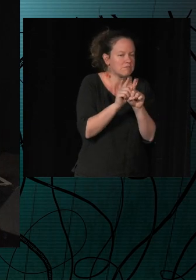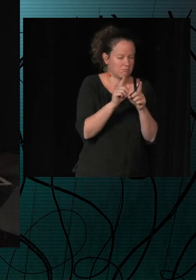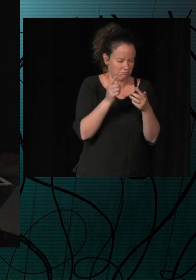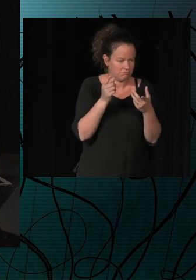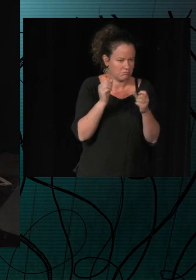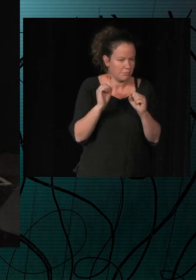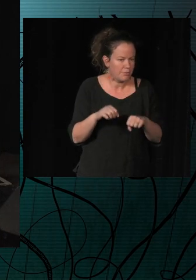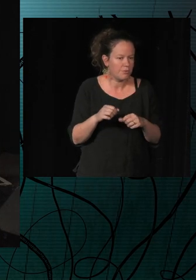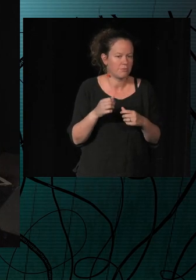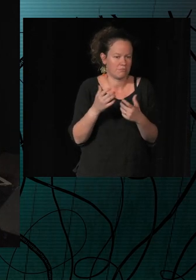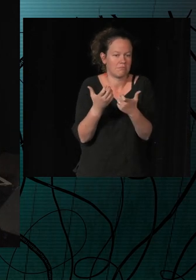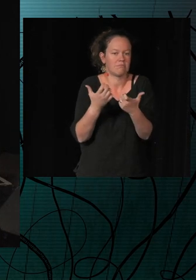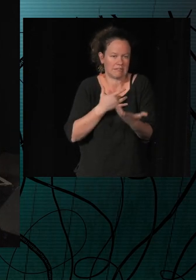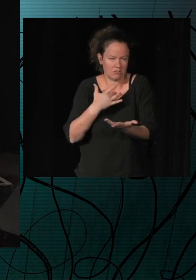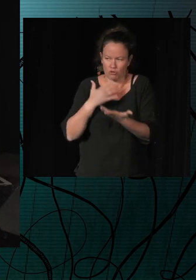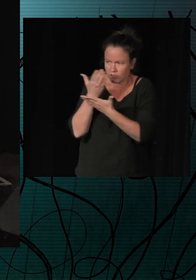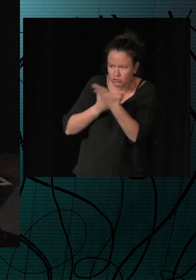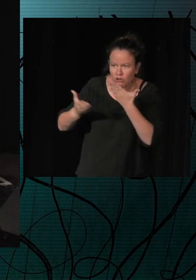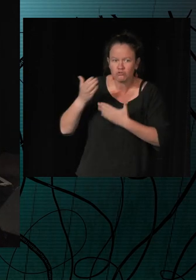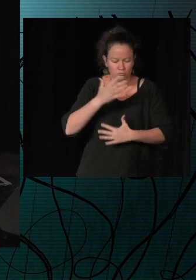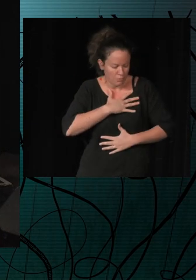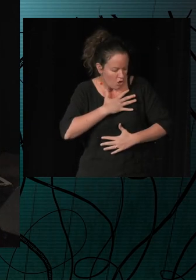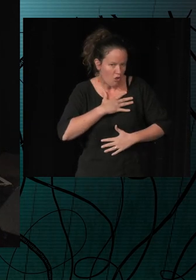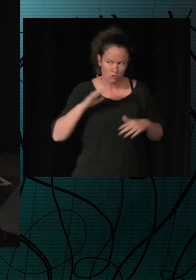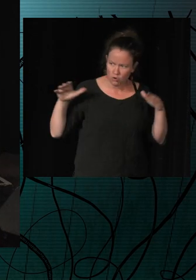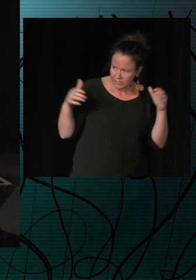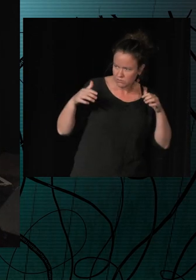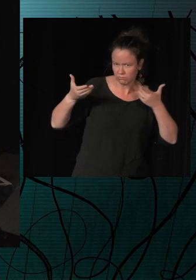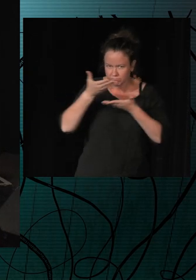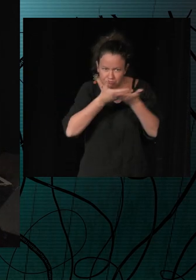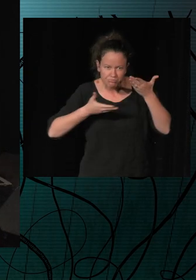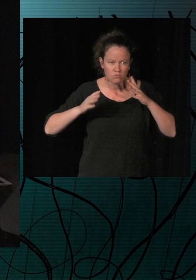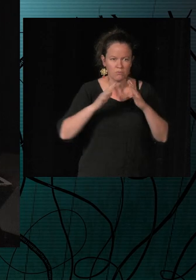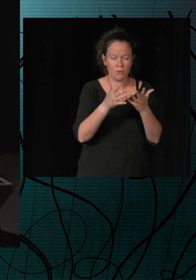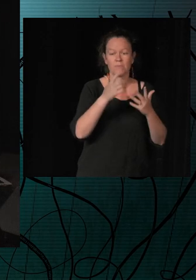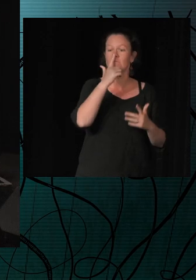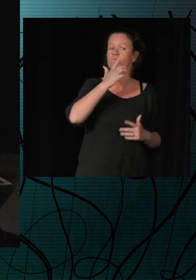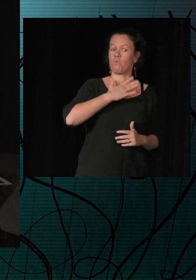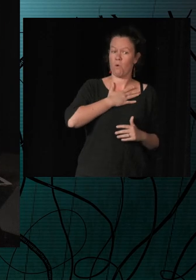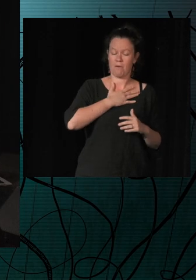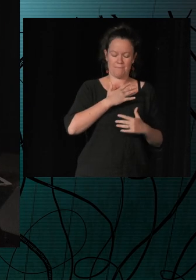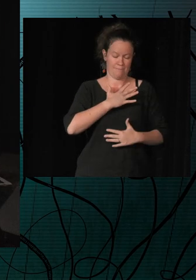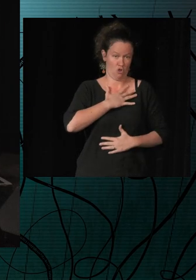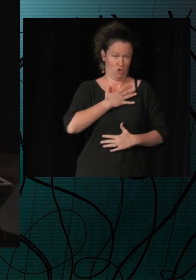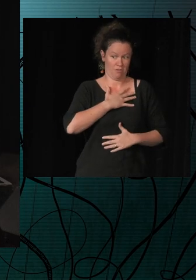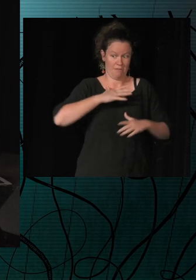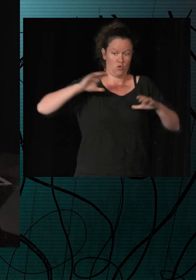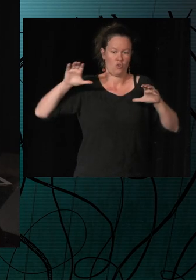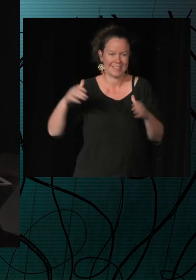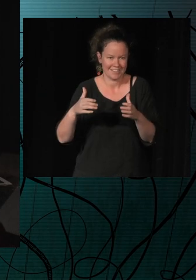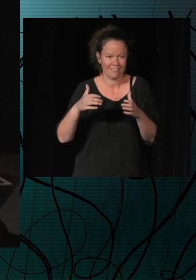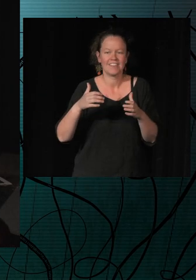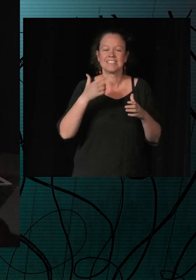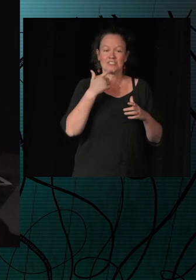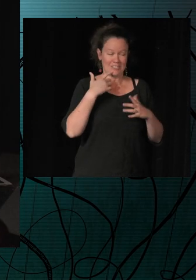intéressant de discuter de ces peurs de manière collective et tout on va y revenir moi justement cette dimension collective du rapport à la peur je l'ai après l'expérience